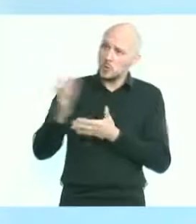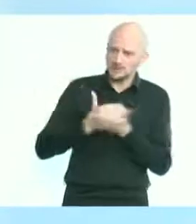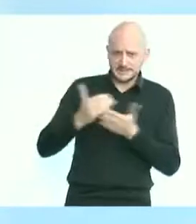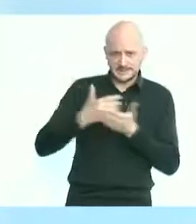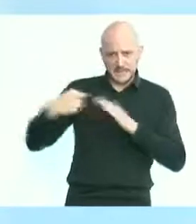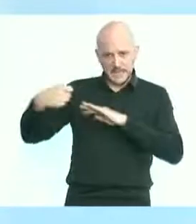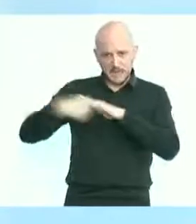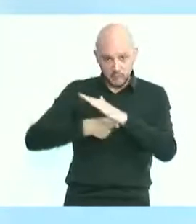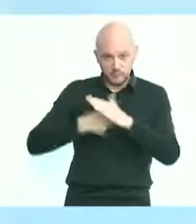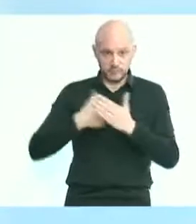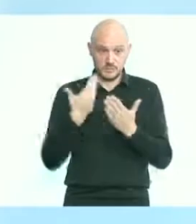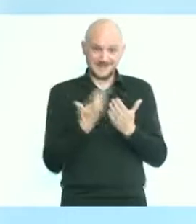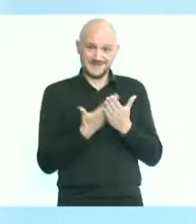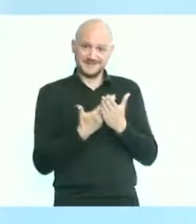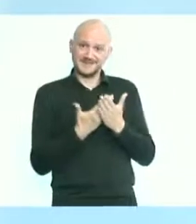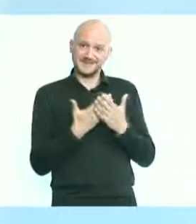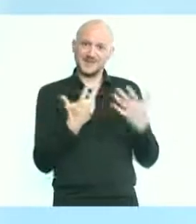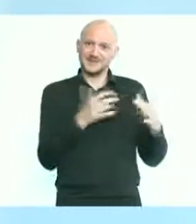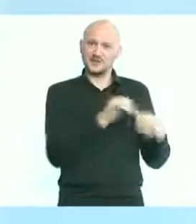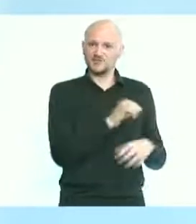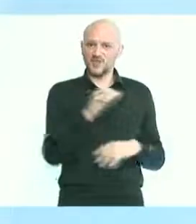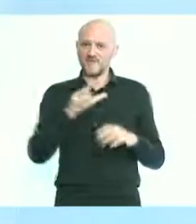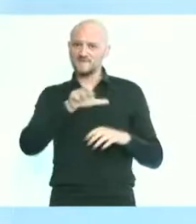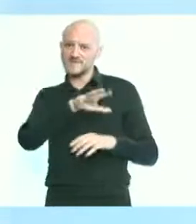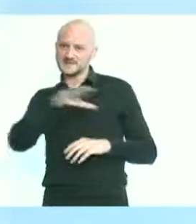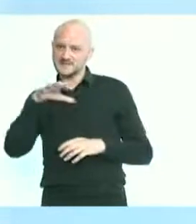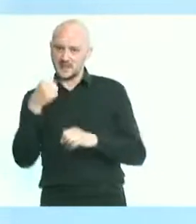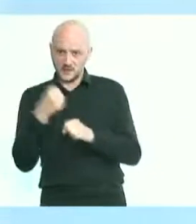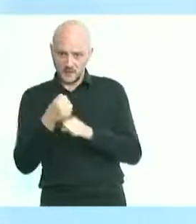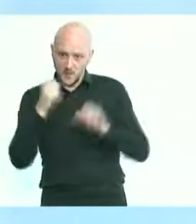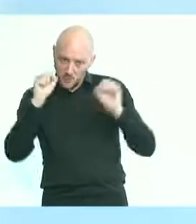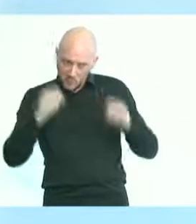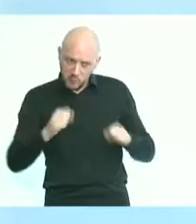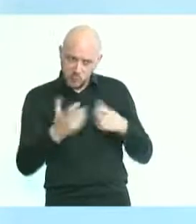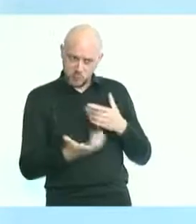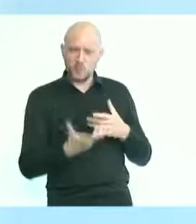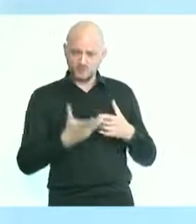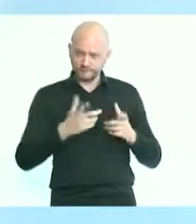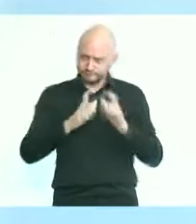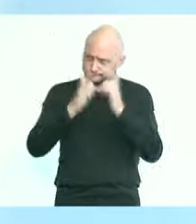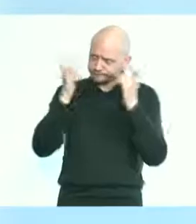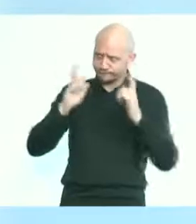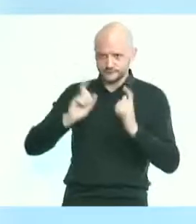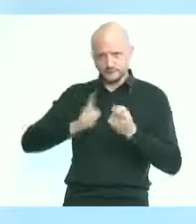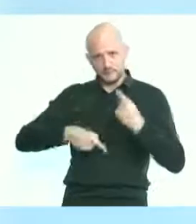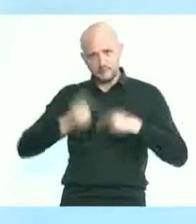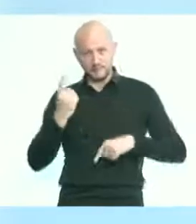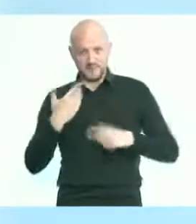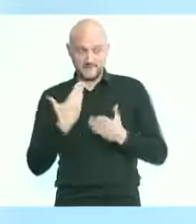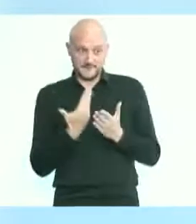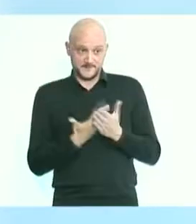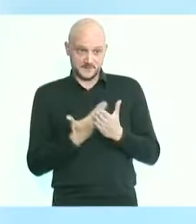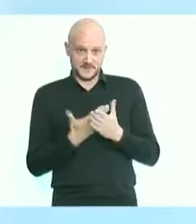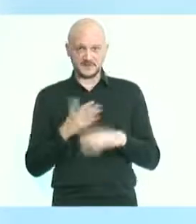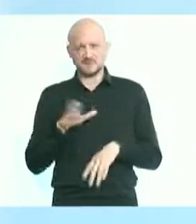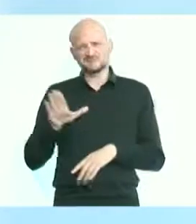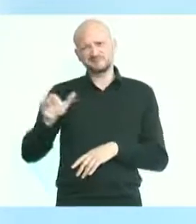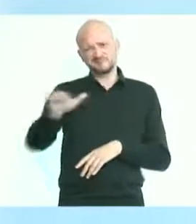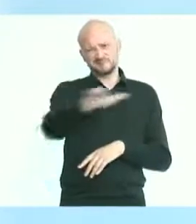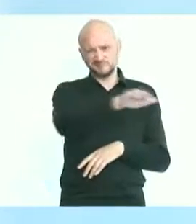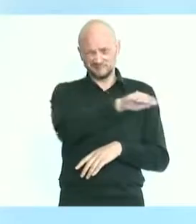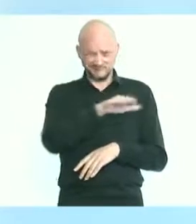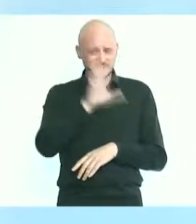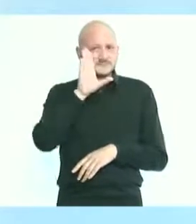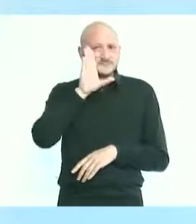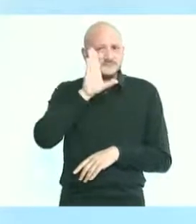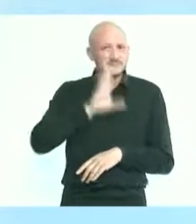en situation de handicap. J'incite donc tous les jeunes à se saisir de cette formidable opportunité qui peut aussi les